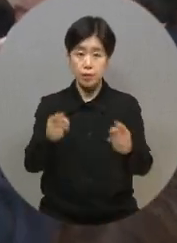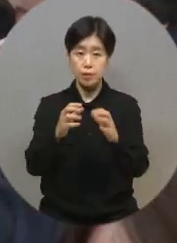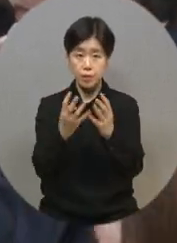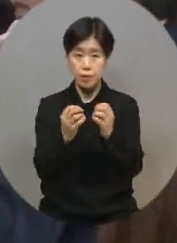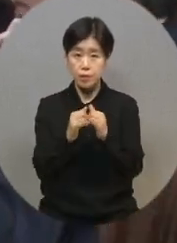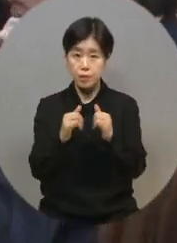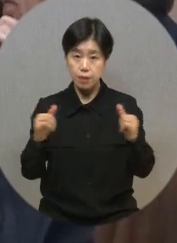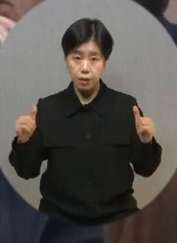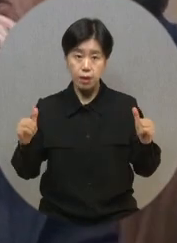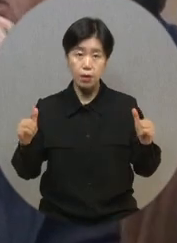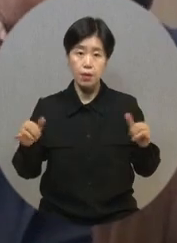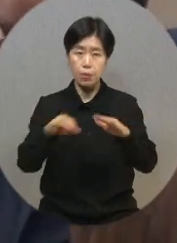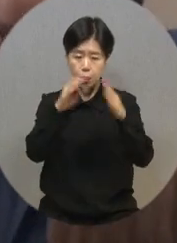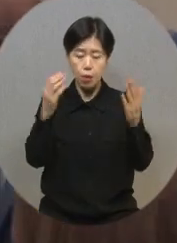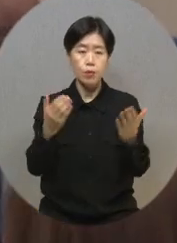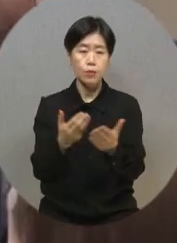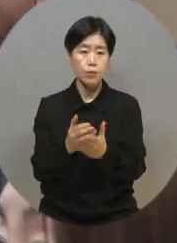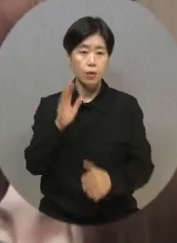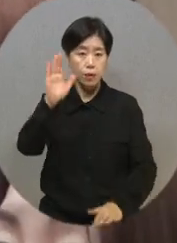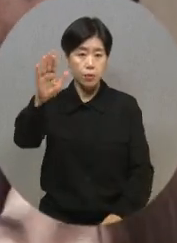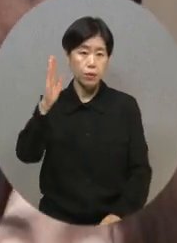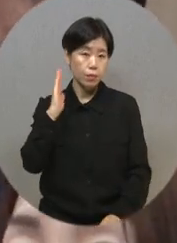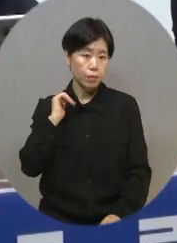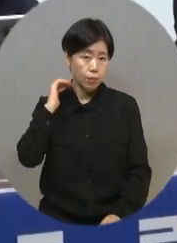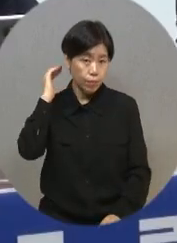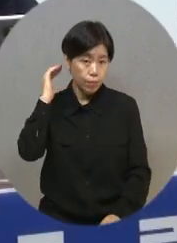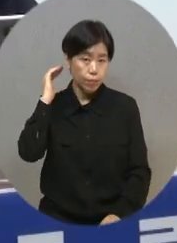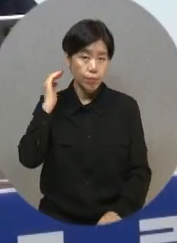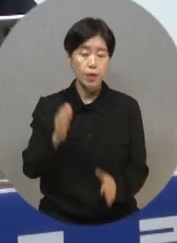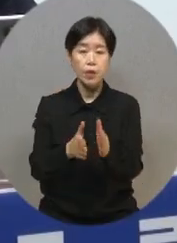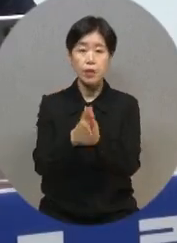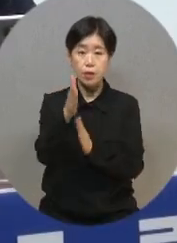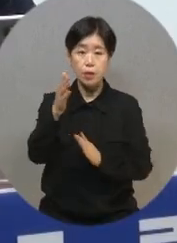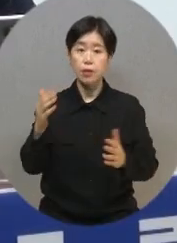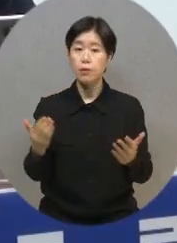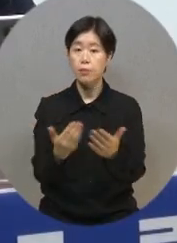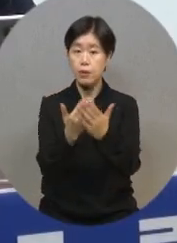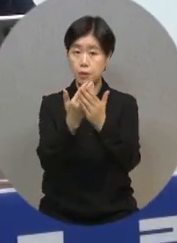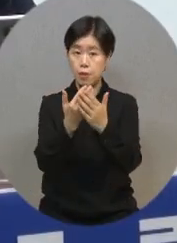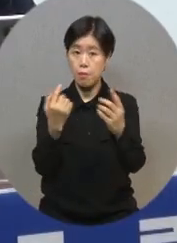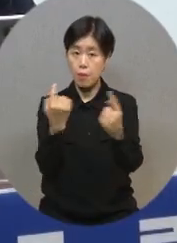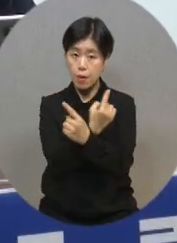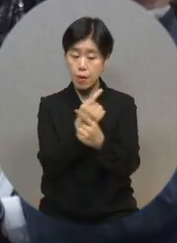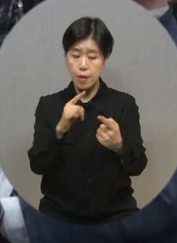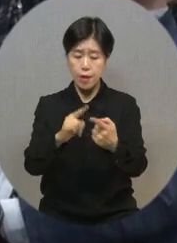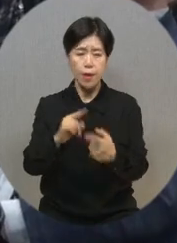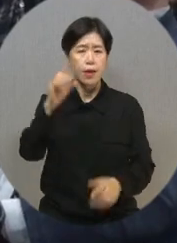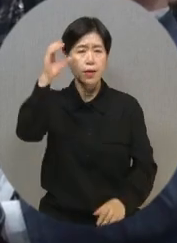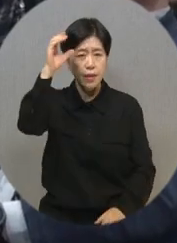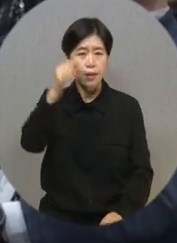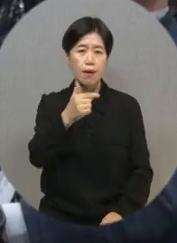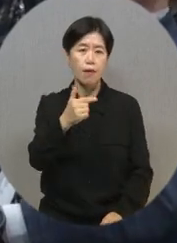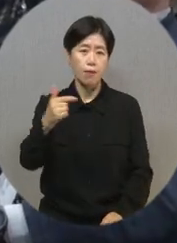관계자, 시민 모두의 캠프잭슨을 활용한 의정부시의 변화 발전을 기대하는